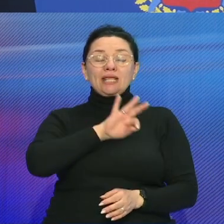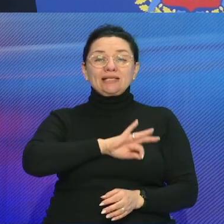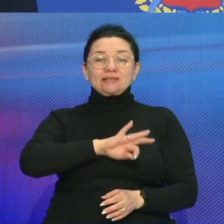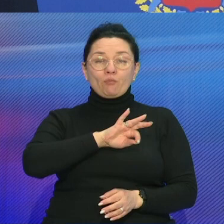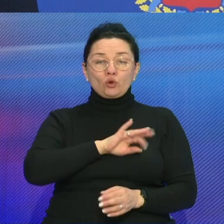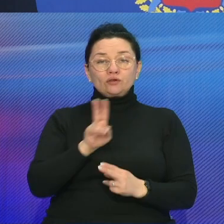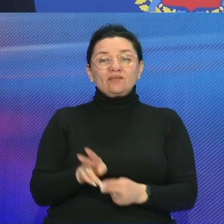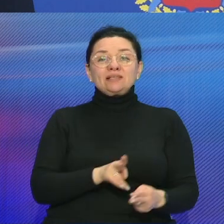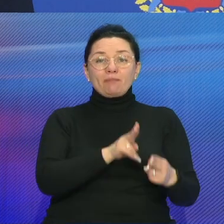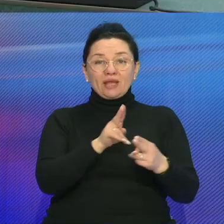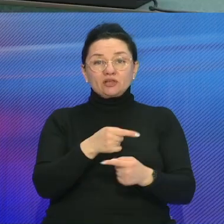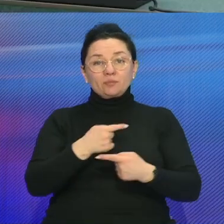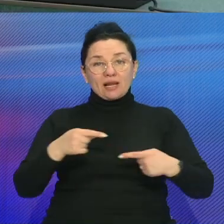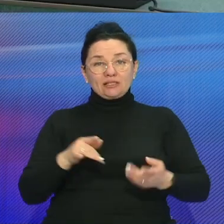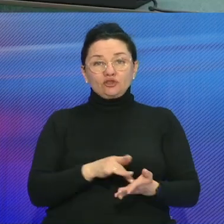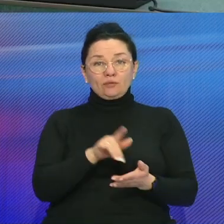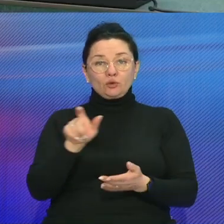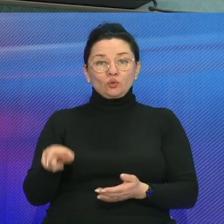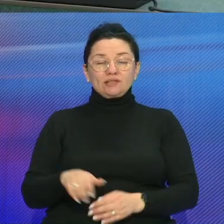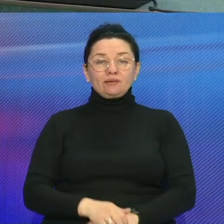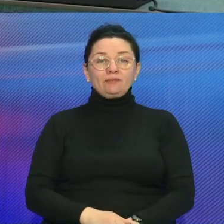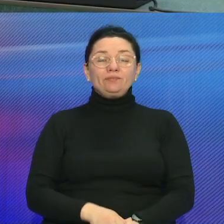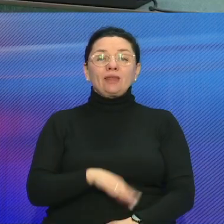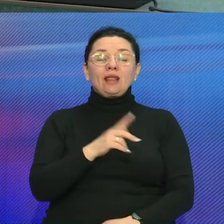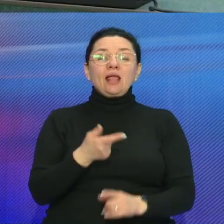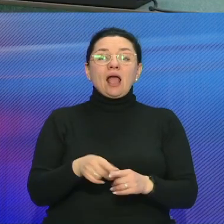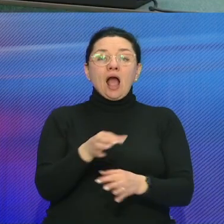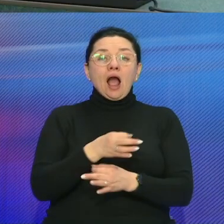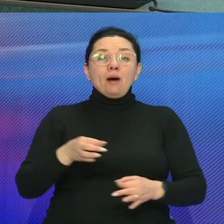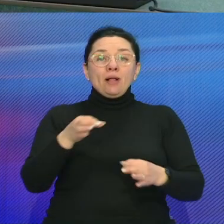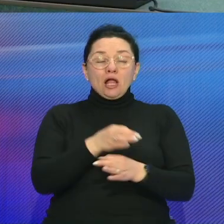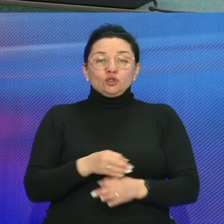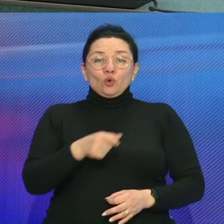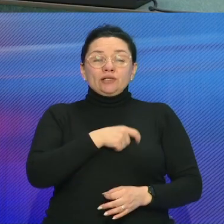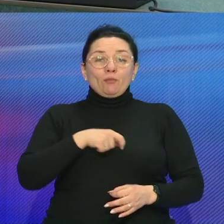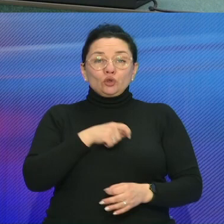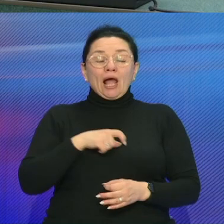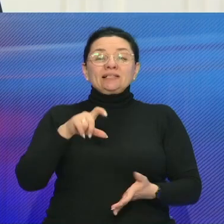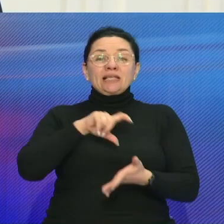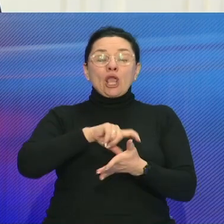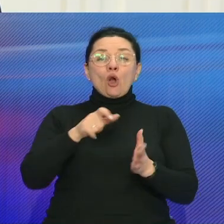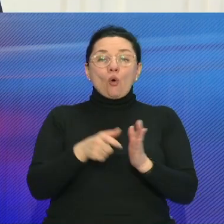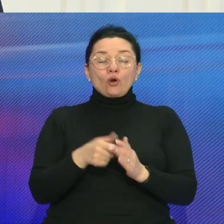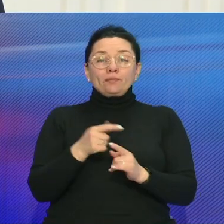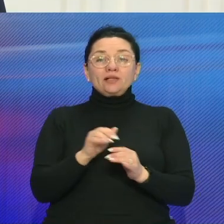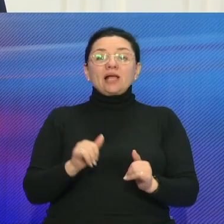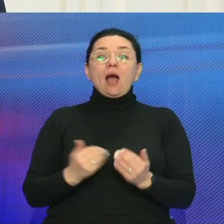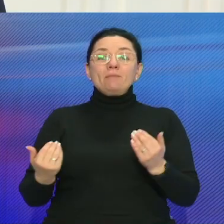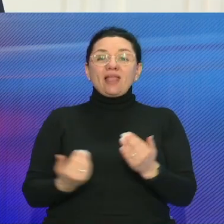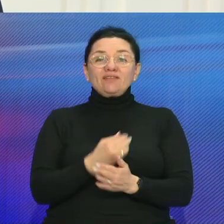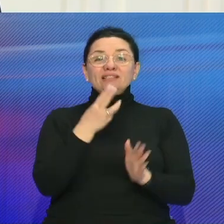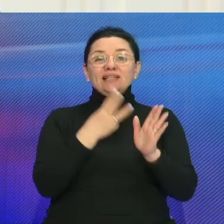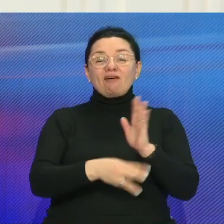но и приезжими в том числе. Склад областного депутатского корпуса обновился больше на 80%.